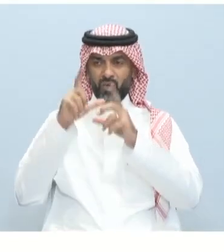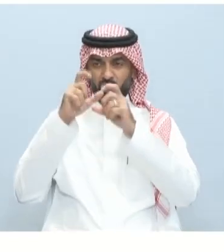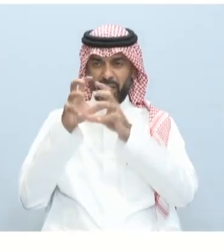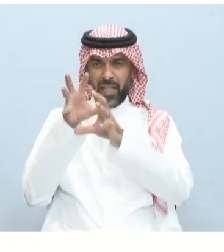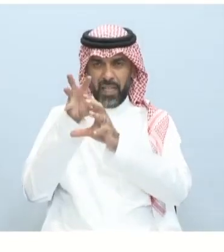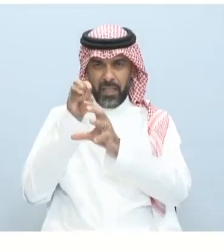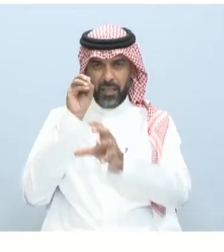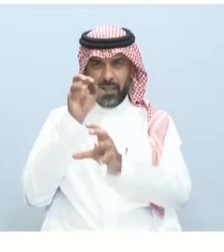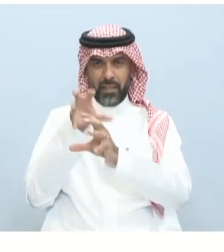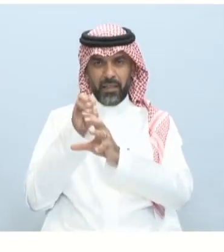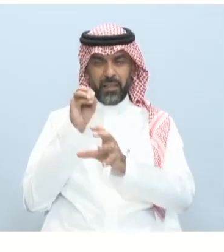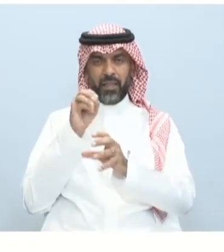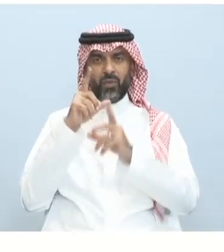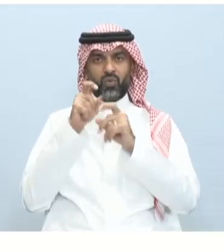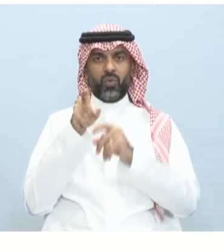الكائن.